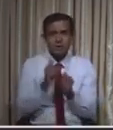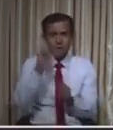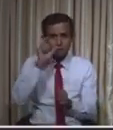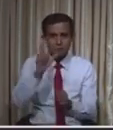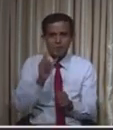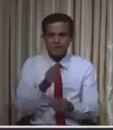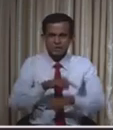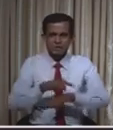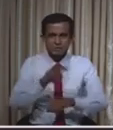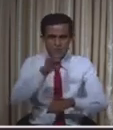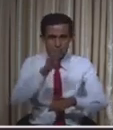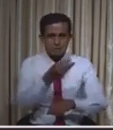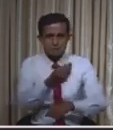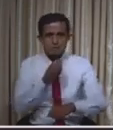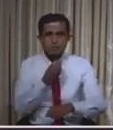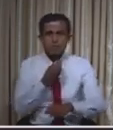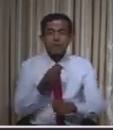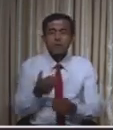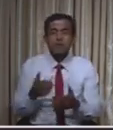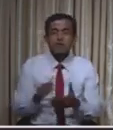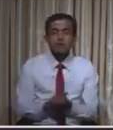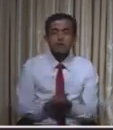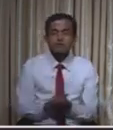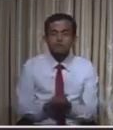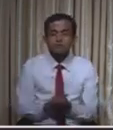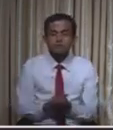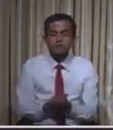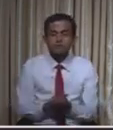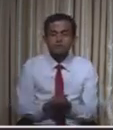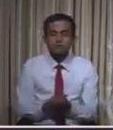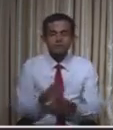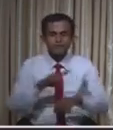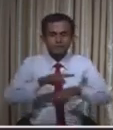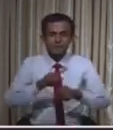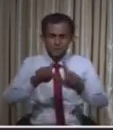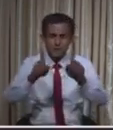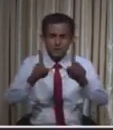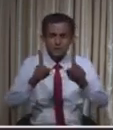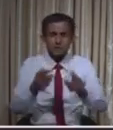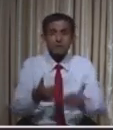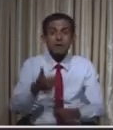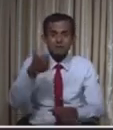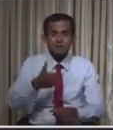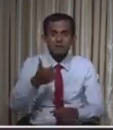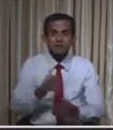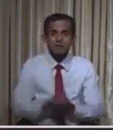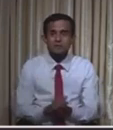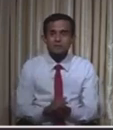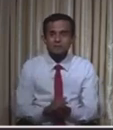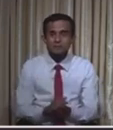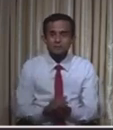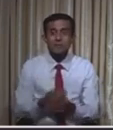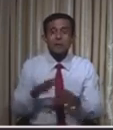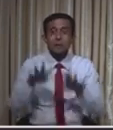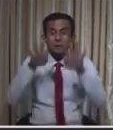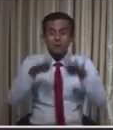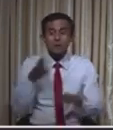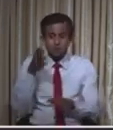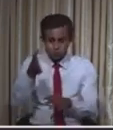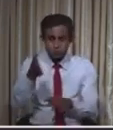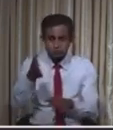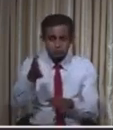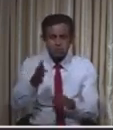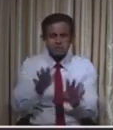ඒක තප්පර 30ක් දෙන්න මේ හැම කෙනෙක්ම කාලය අවසන් වෙලා තියෙන කරුමන්තුමා මට තප්පර 10ක් දෙන්න මේක වැදගත් දෙයක් මේ මේ මේ බන්ධනාගාරවල තියෙන